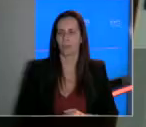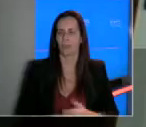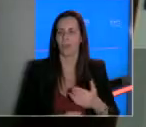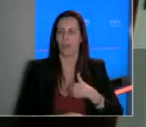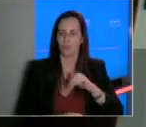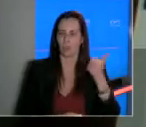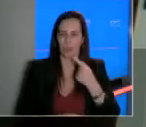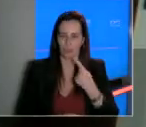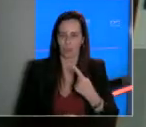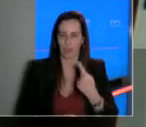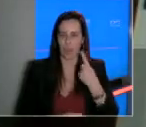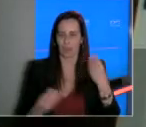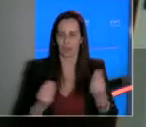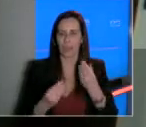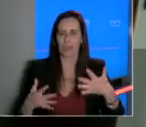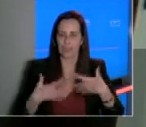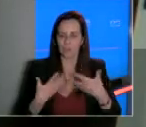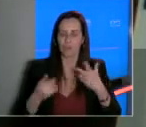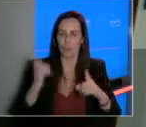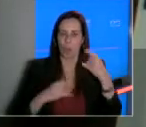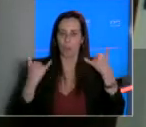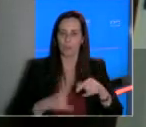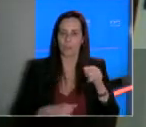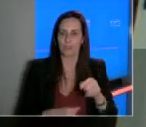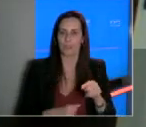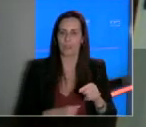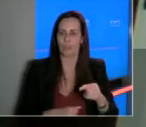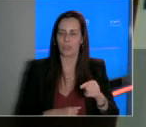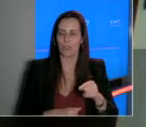אני קודם כל אגיד שאחד הדברים המשמחים שקרו היום זה